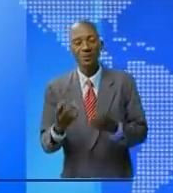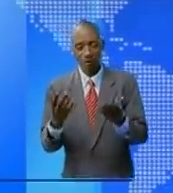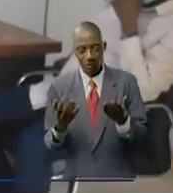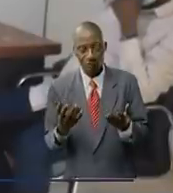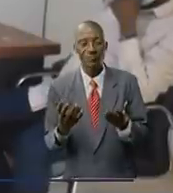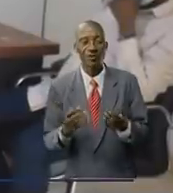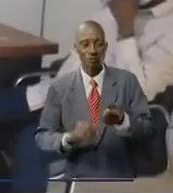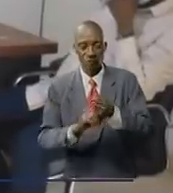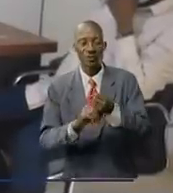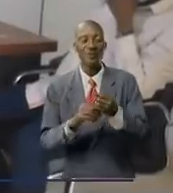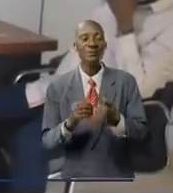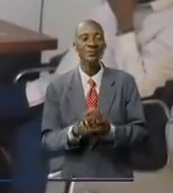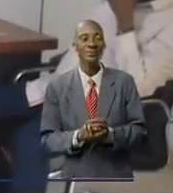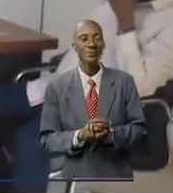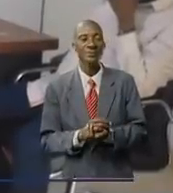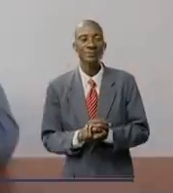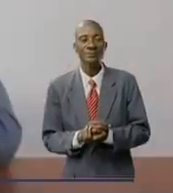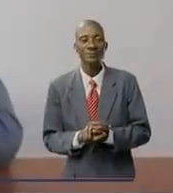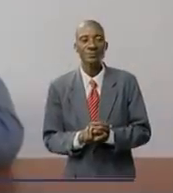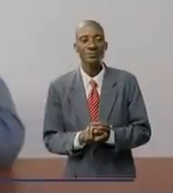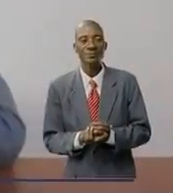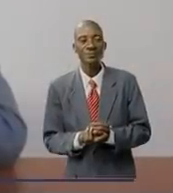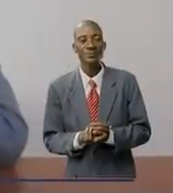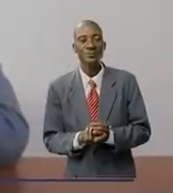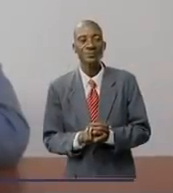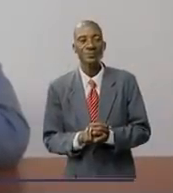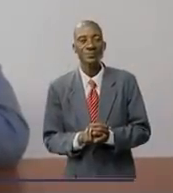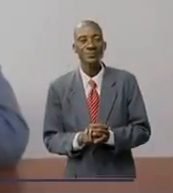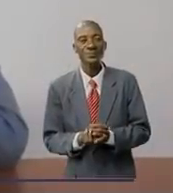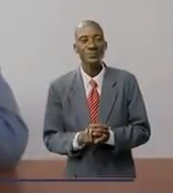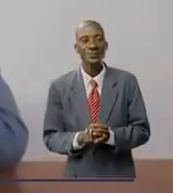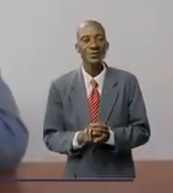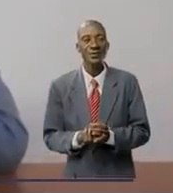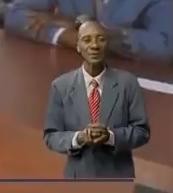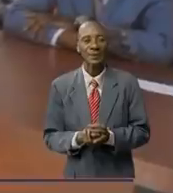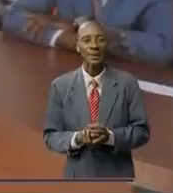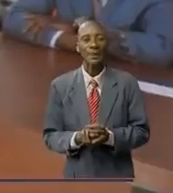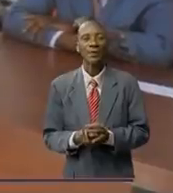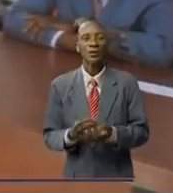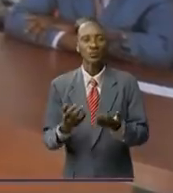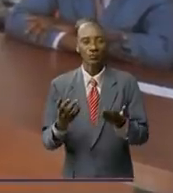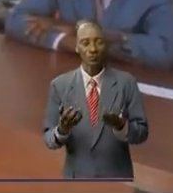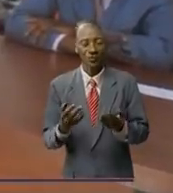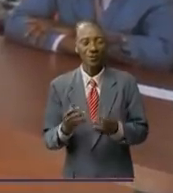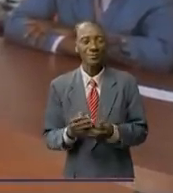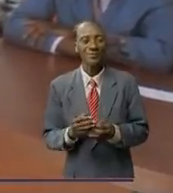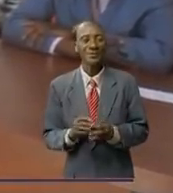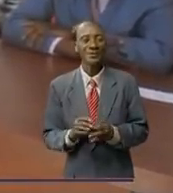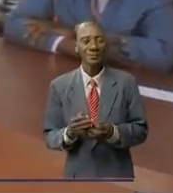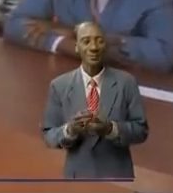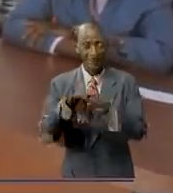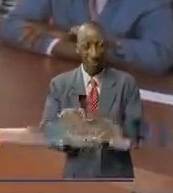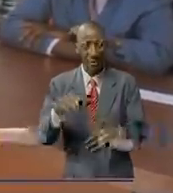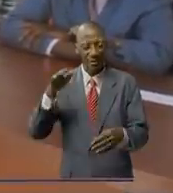reportage. Des compétences professionnelles, des probités morales, bref, d'intégrité dans l'exercice de ses fonctions.